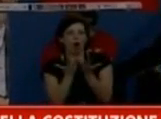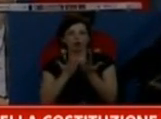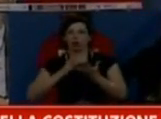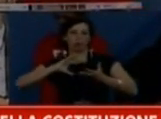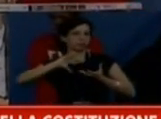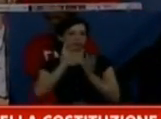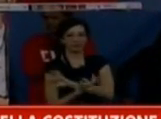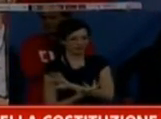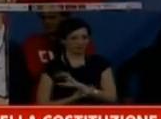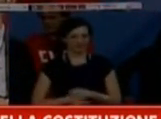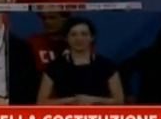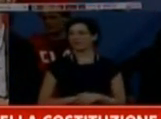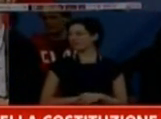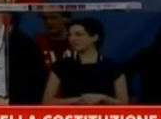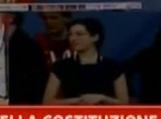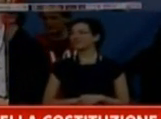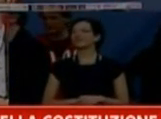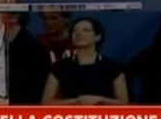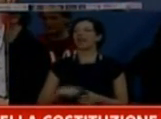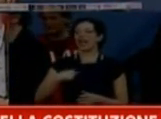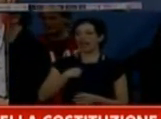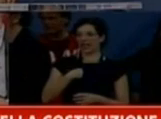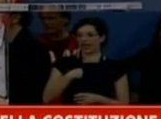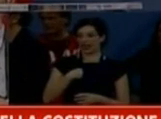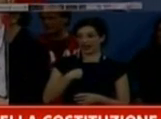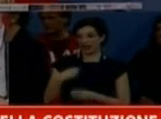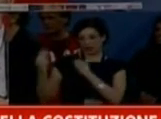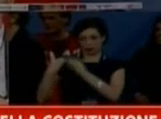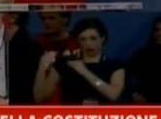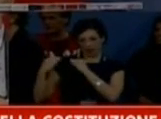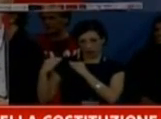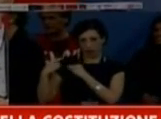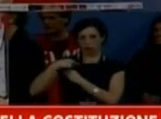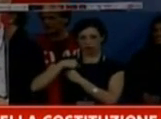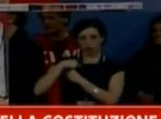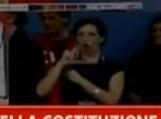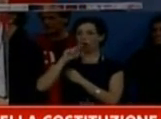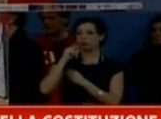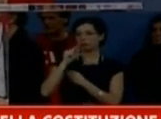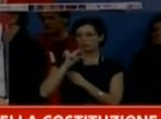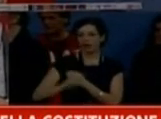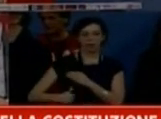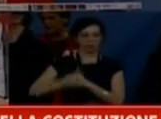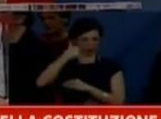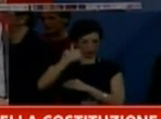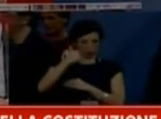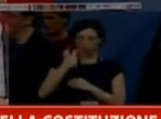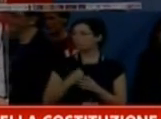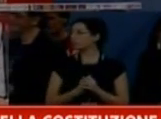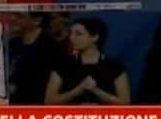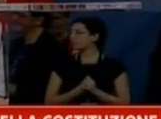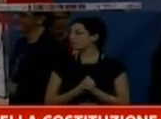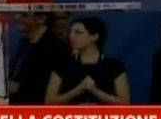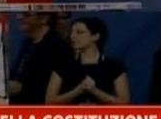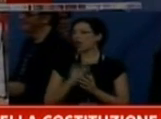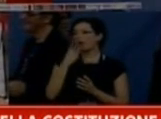Sentite, io sono stato chiamato a parlare qui per primo dopo gli interventi dei nostri ospiti.